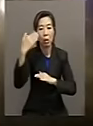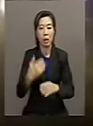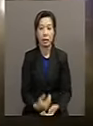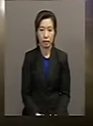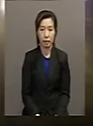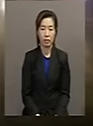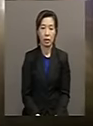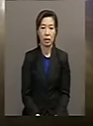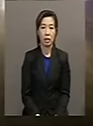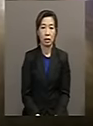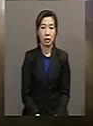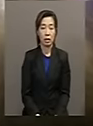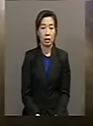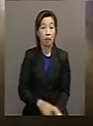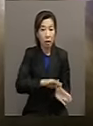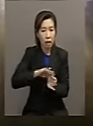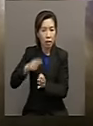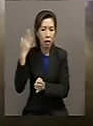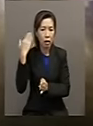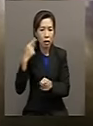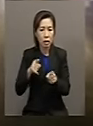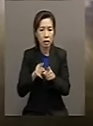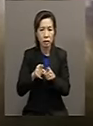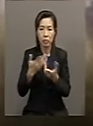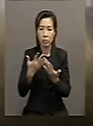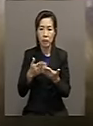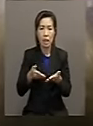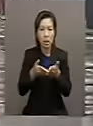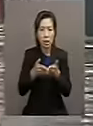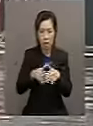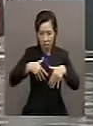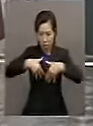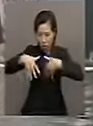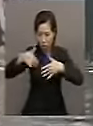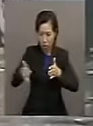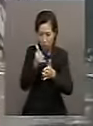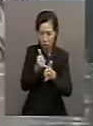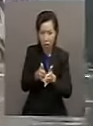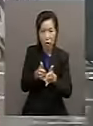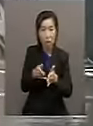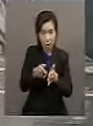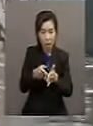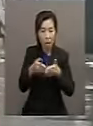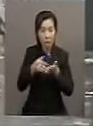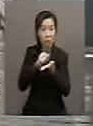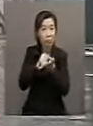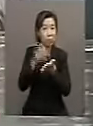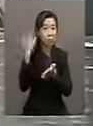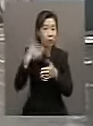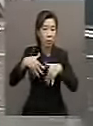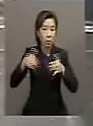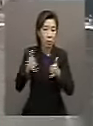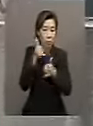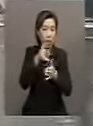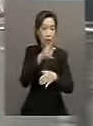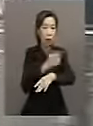ความคืบหน้าเรือโดยสารไปประสบอุบัติเหตุที่หน้าวัดสนามชัยจังหวัดพระนครศรีอยุธยาล่า